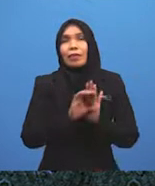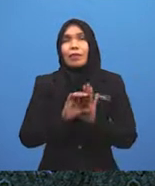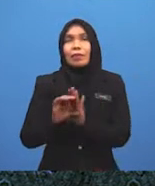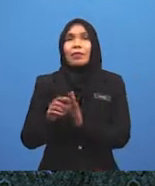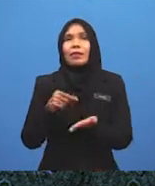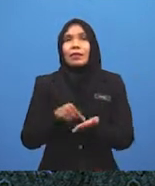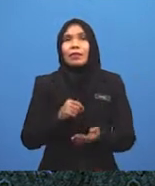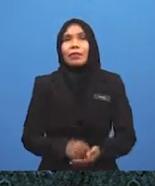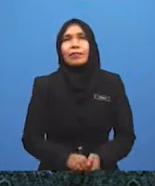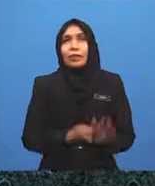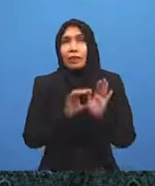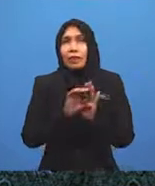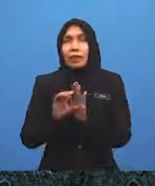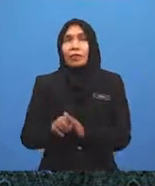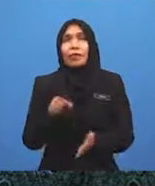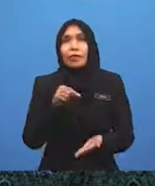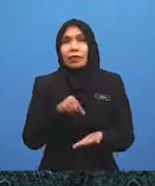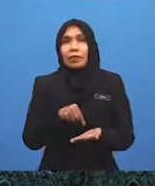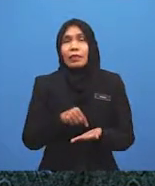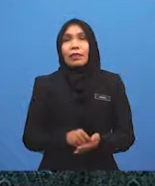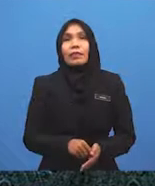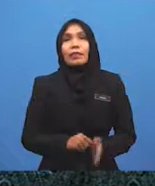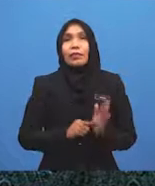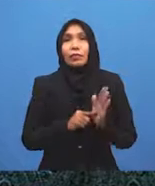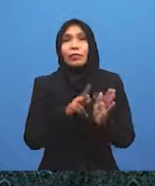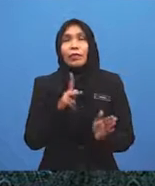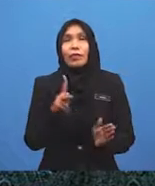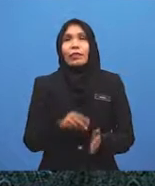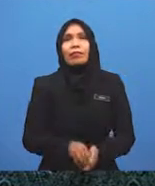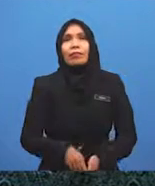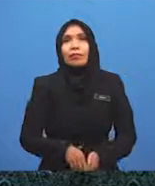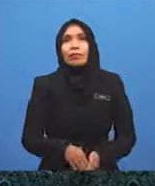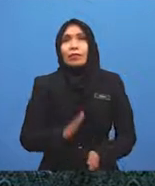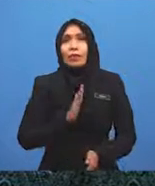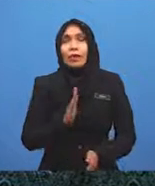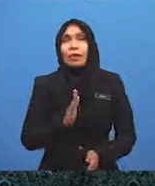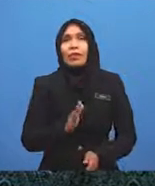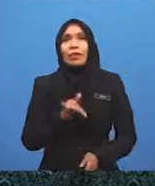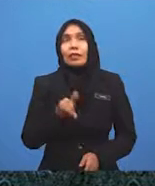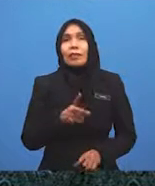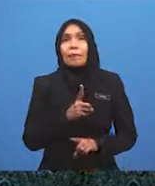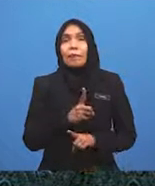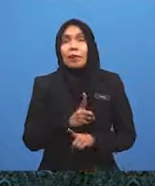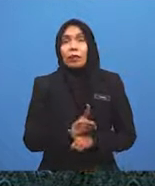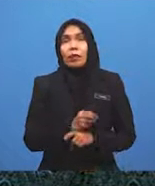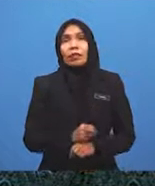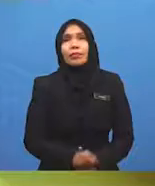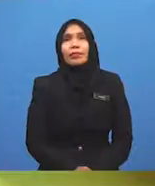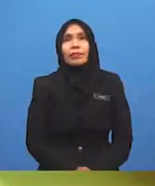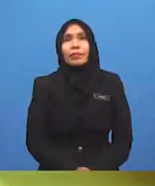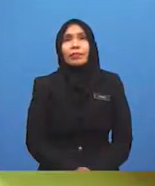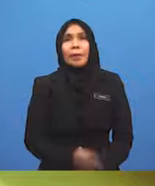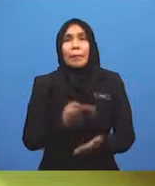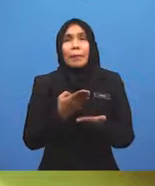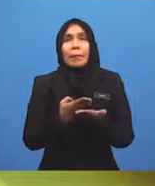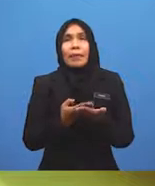Gambar-gambar ini menunjukkan adab berpakaian yang betul semasa berada di rumah jiran.